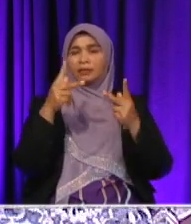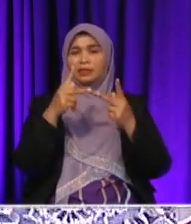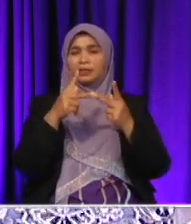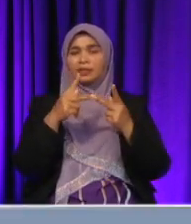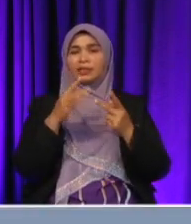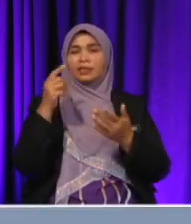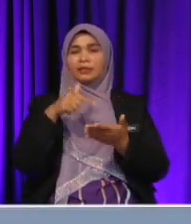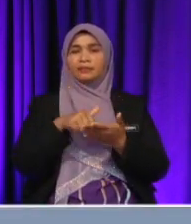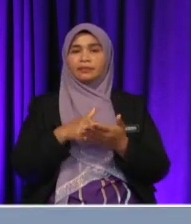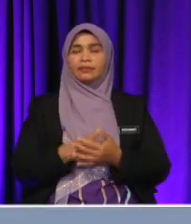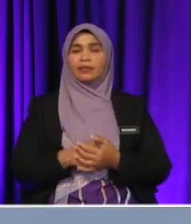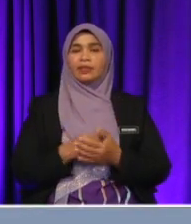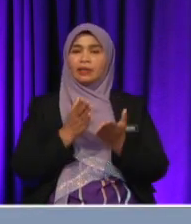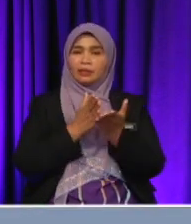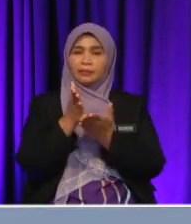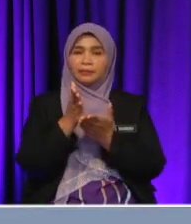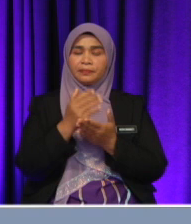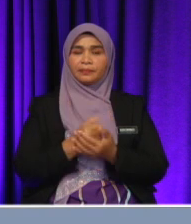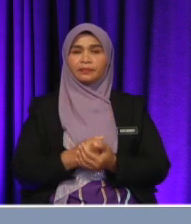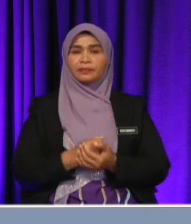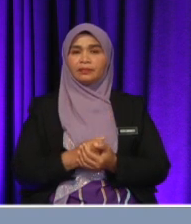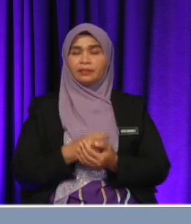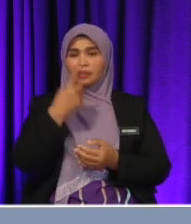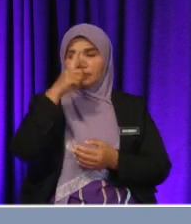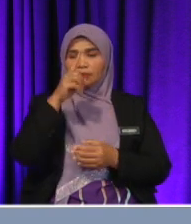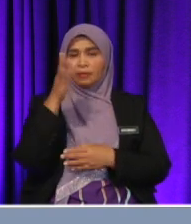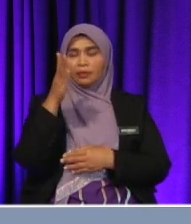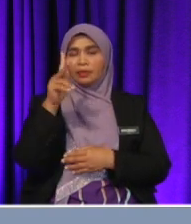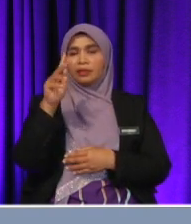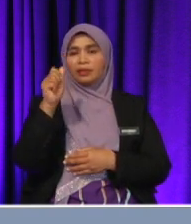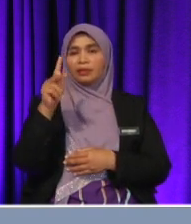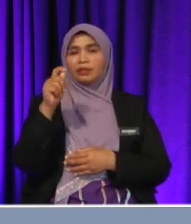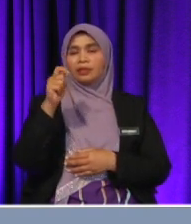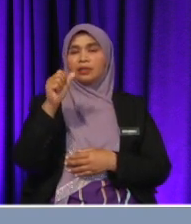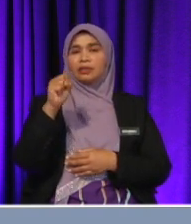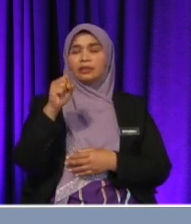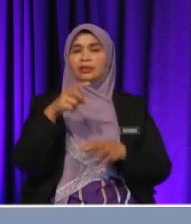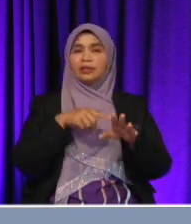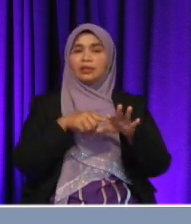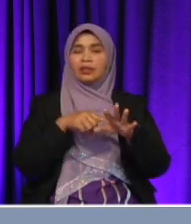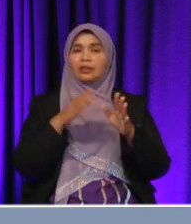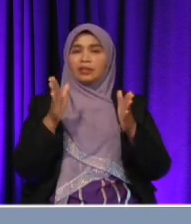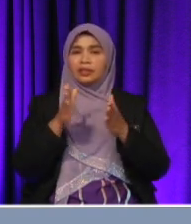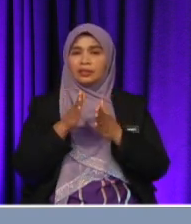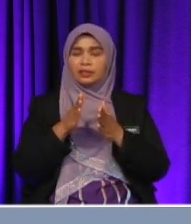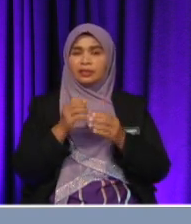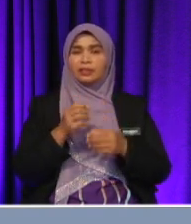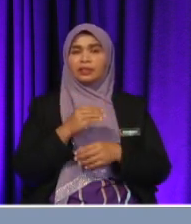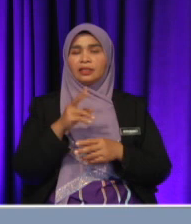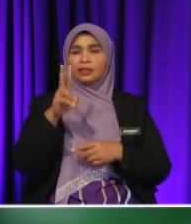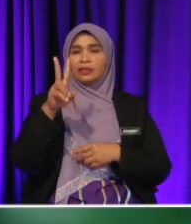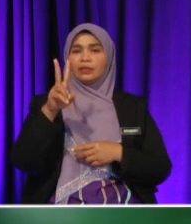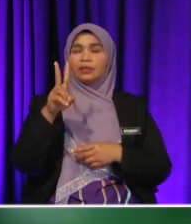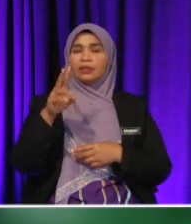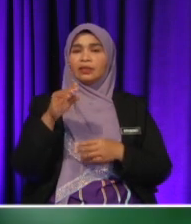oke yang seterusnya untuk pokok kaktus di daunnya kecil dan ketika melilit hmm dan kedua